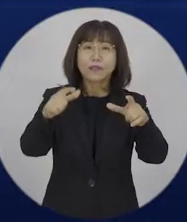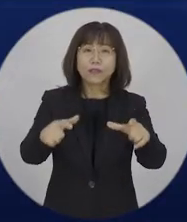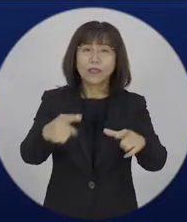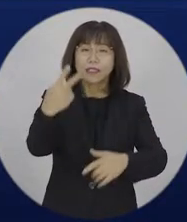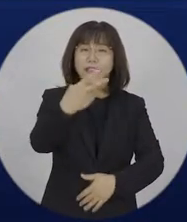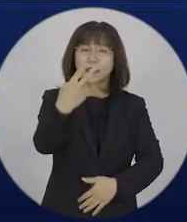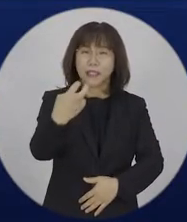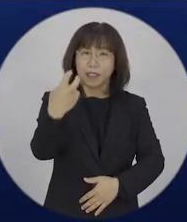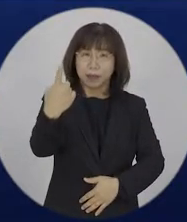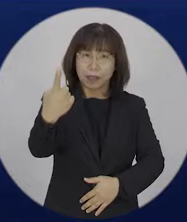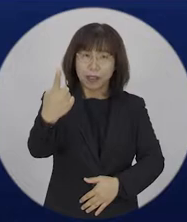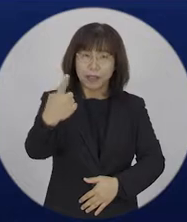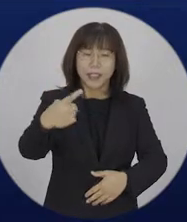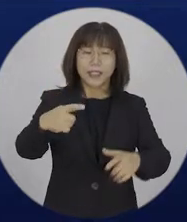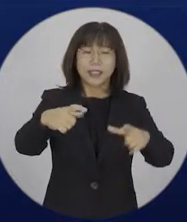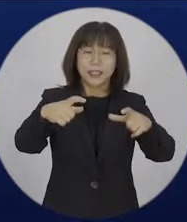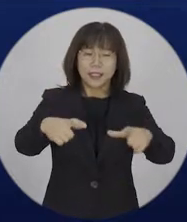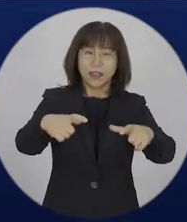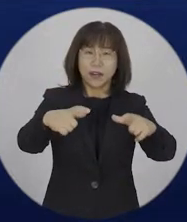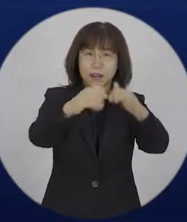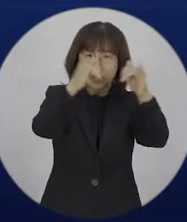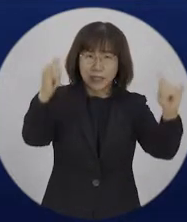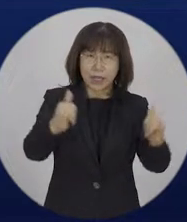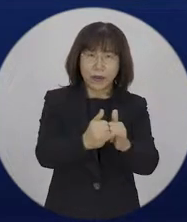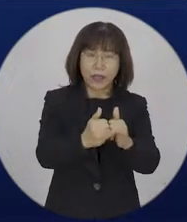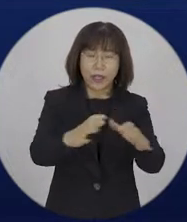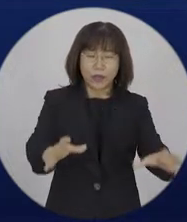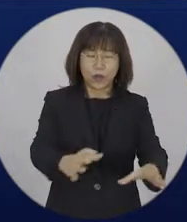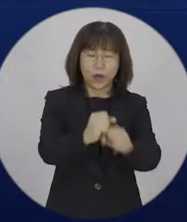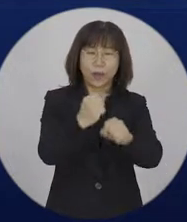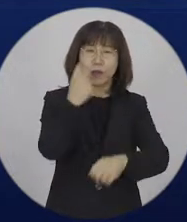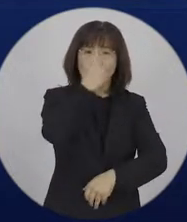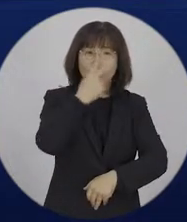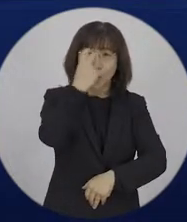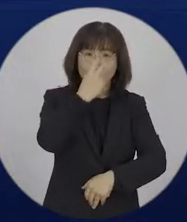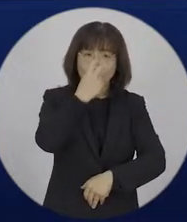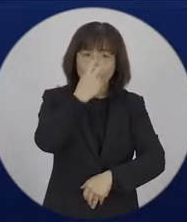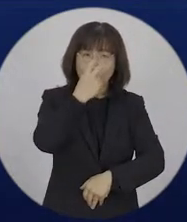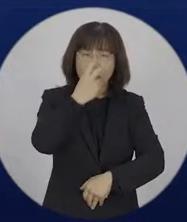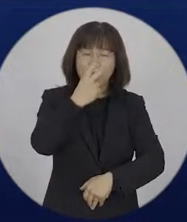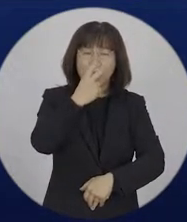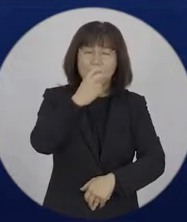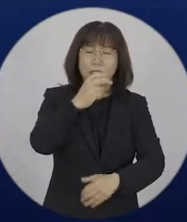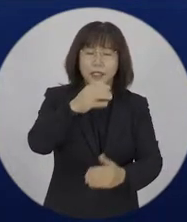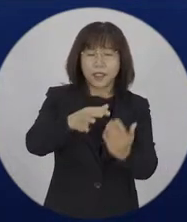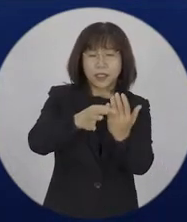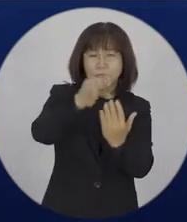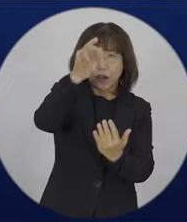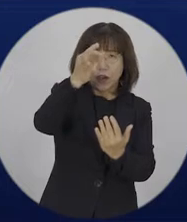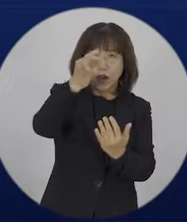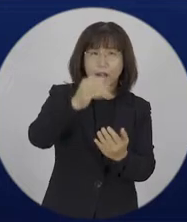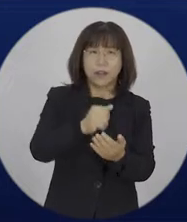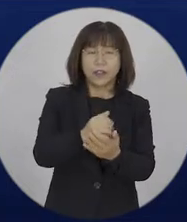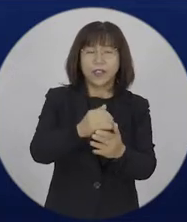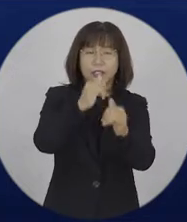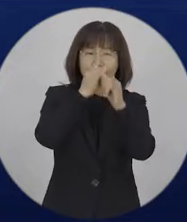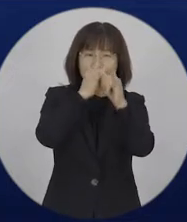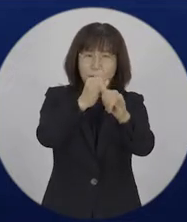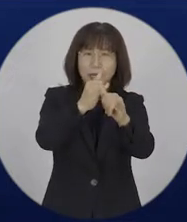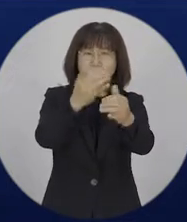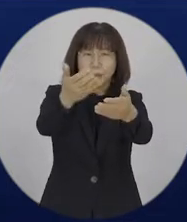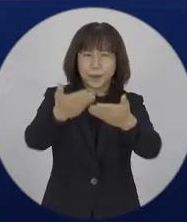강서구가 2021년 지역사회 통합 돌봄 추진 유공 자치단체로 선정돼 보건복지부장관 표창을